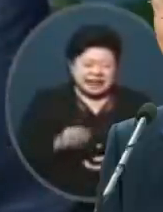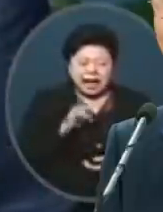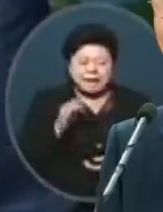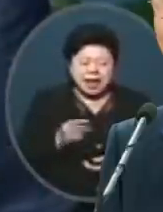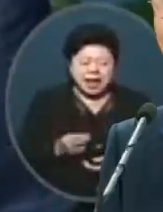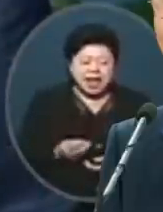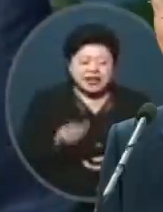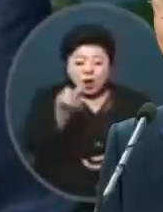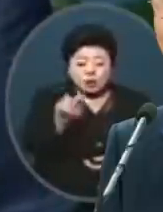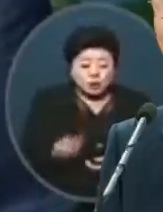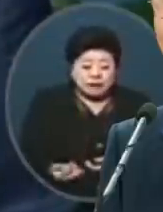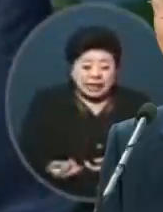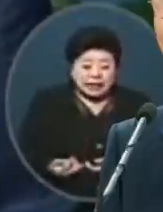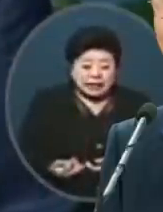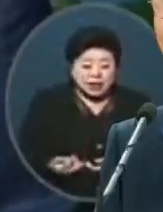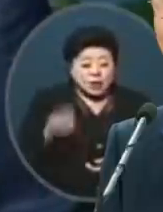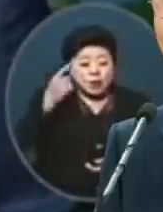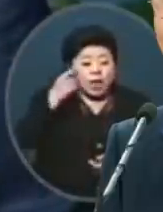왜